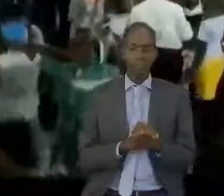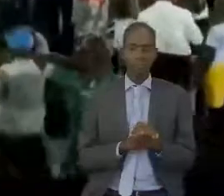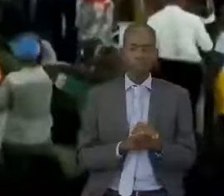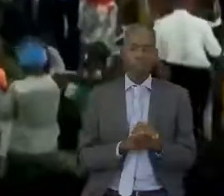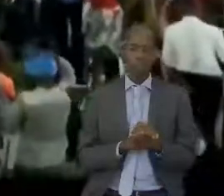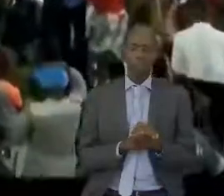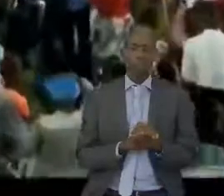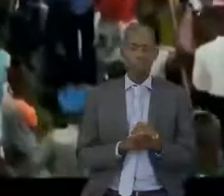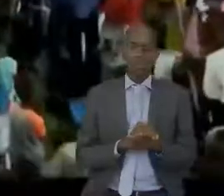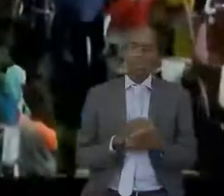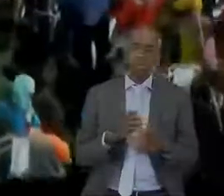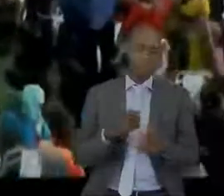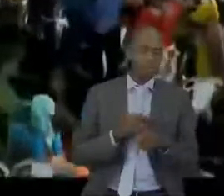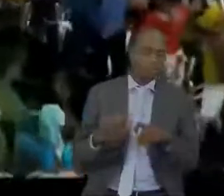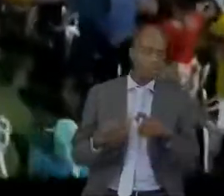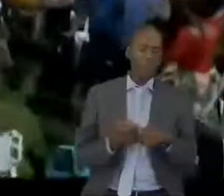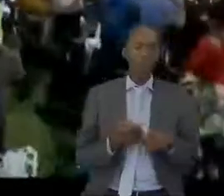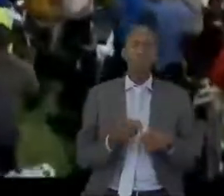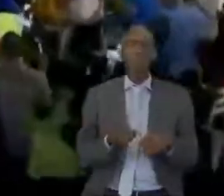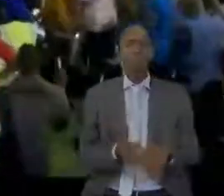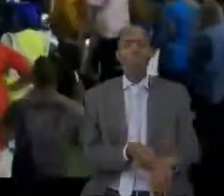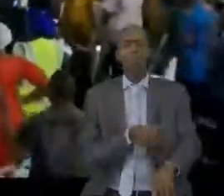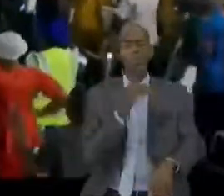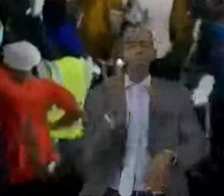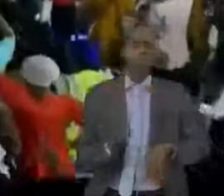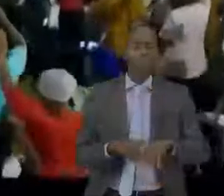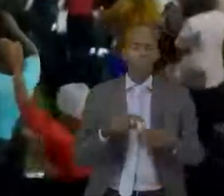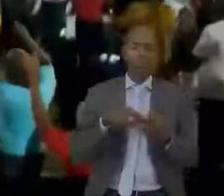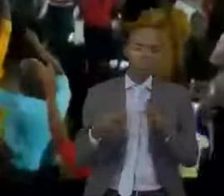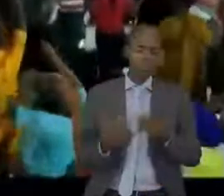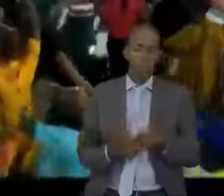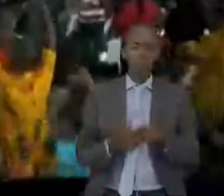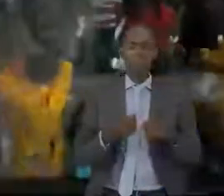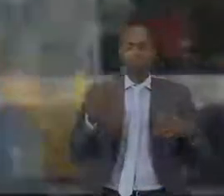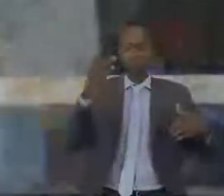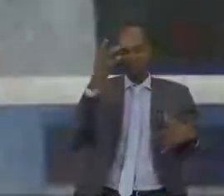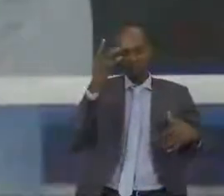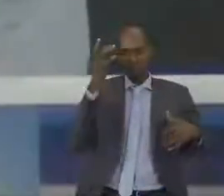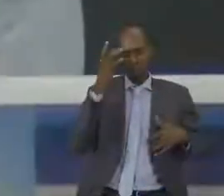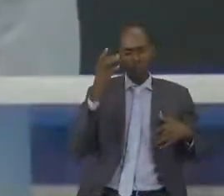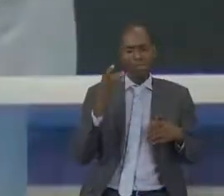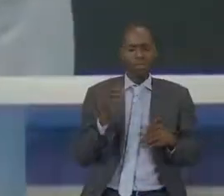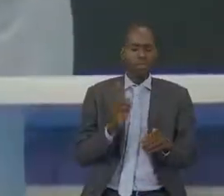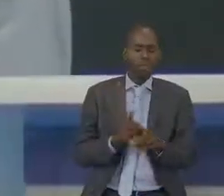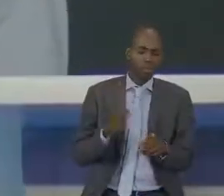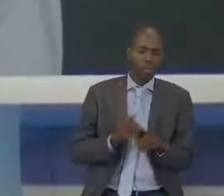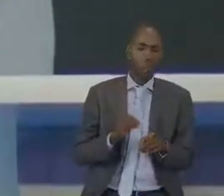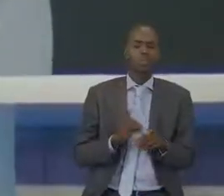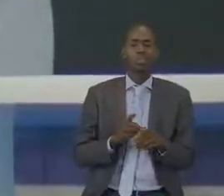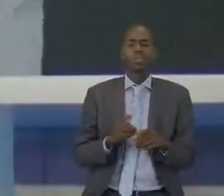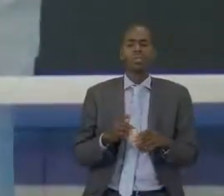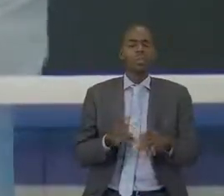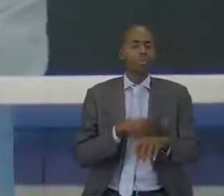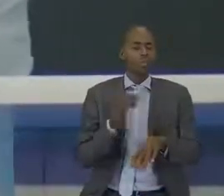Affliction, problème de longue date, infirmité, déformation, problème de longue